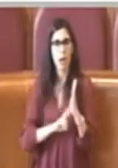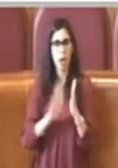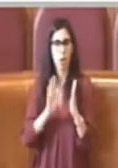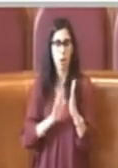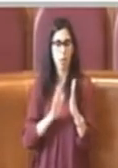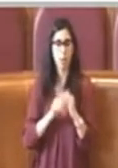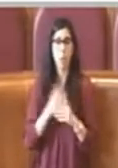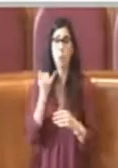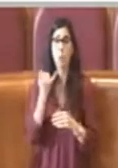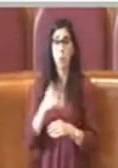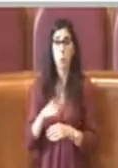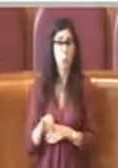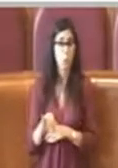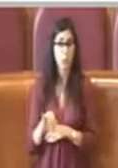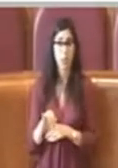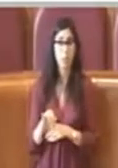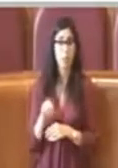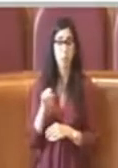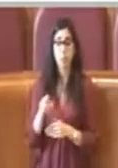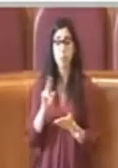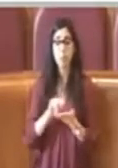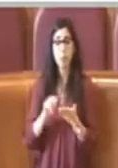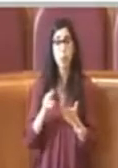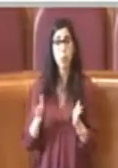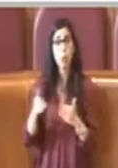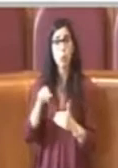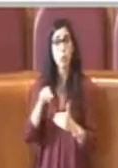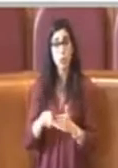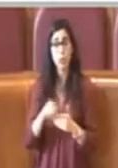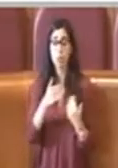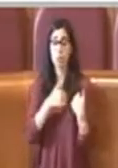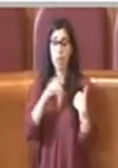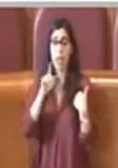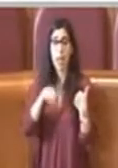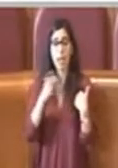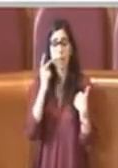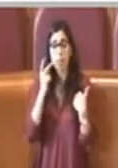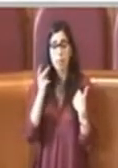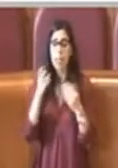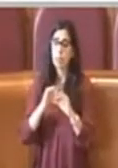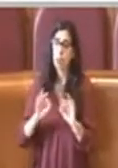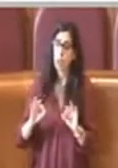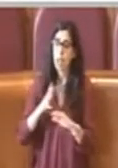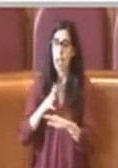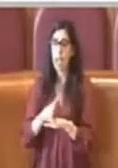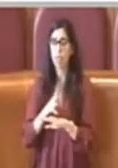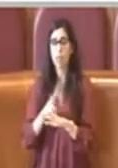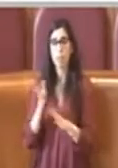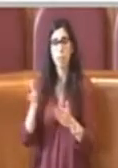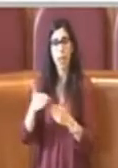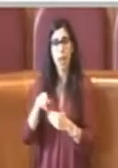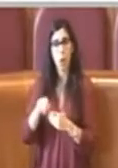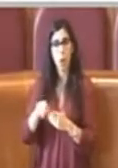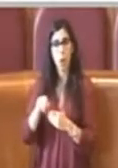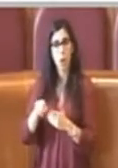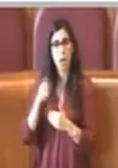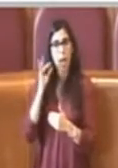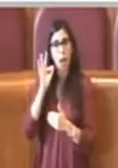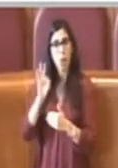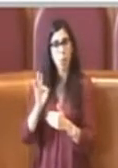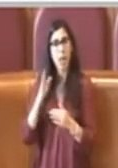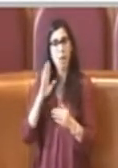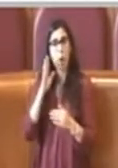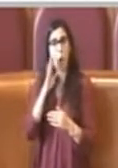cosa, l'ufficio si occupa anche di verificare la disponibilità e l'accessibilità dei locali per gli incontri della